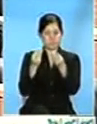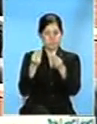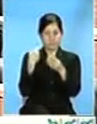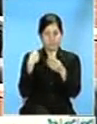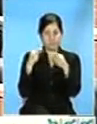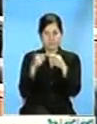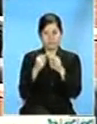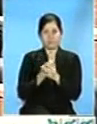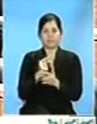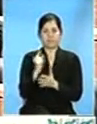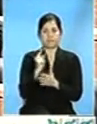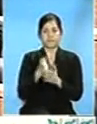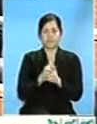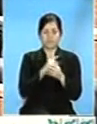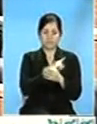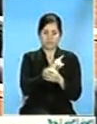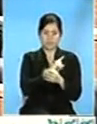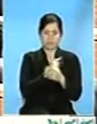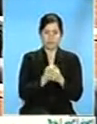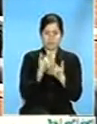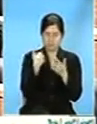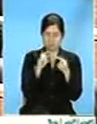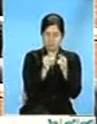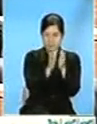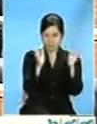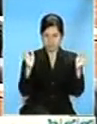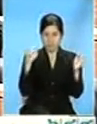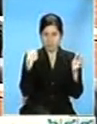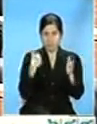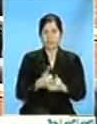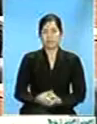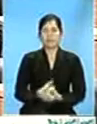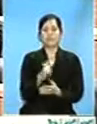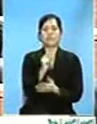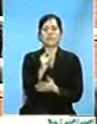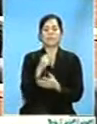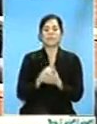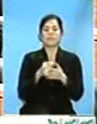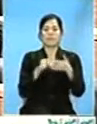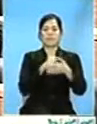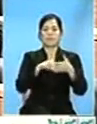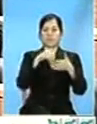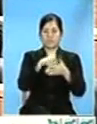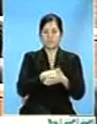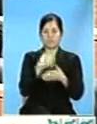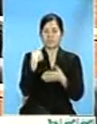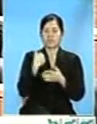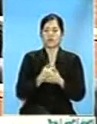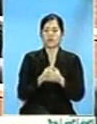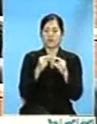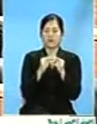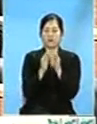ให้มีพื้นที่ความรับผิดชอบเนี่ยมันกว้างขึ้นพูดง่ายๆเขตเลือกตั้งให้มันใหญ่ขึ้นนะครับในลักษณะทำน